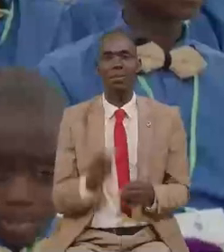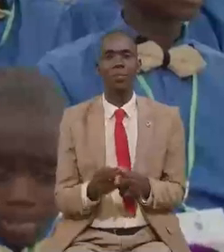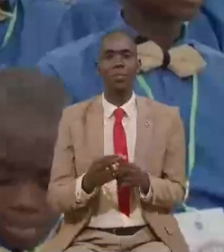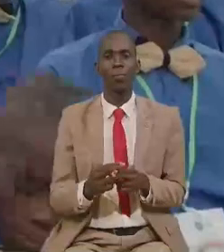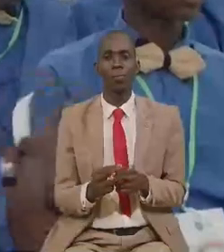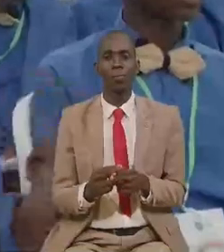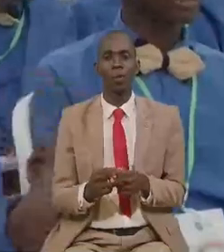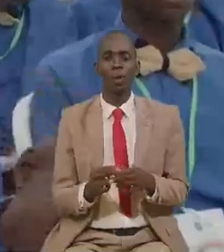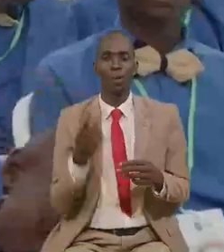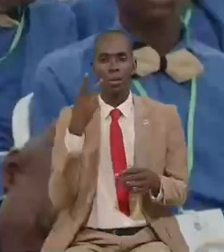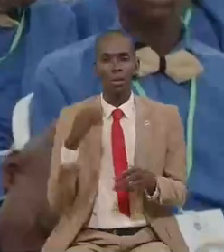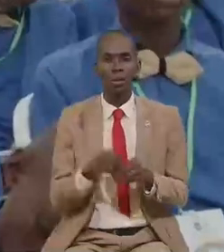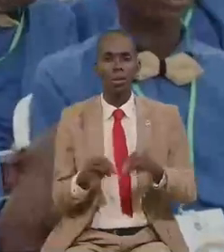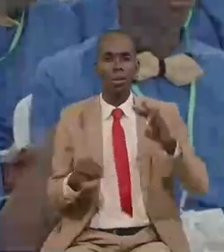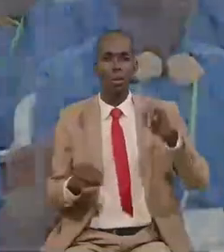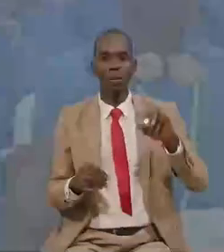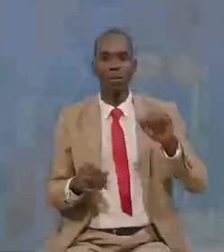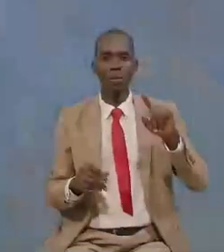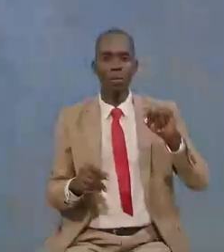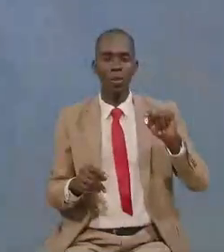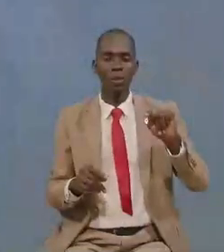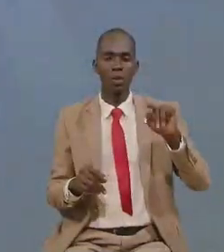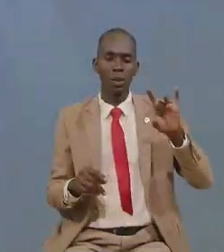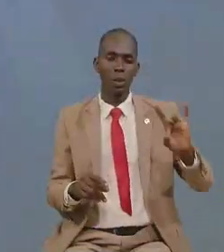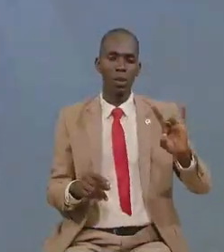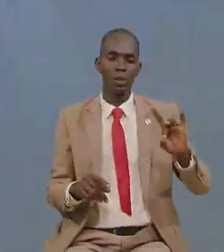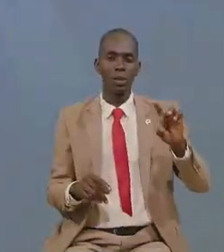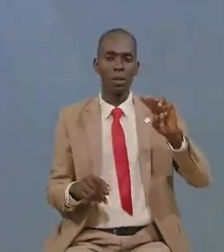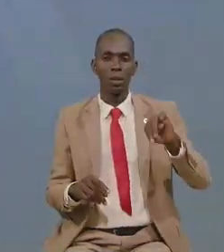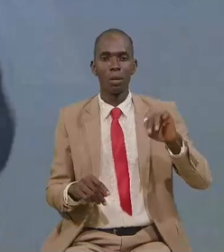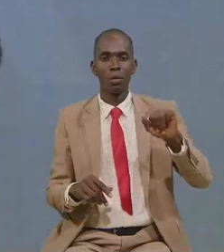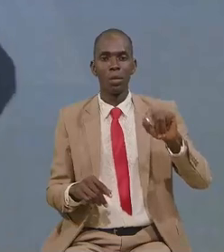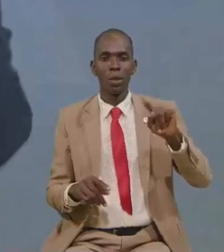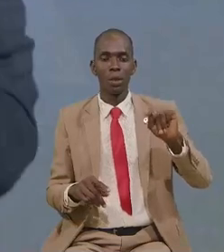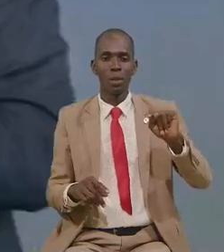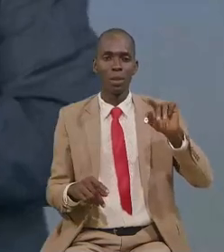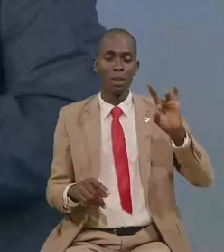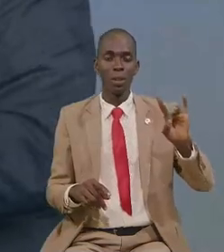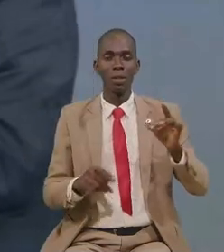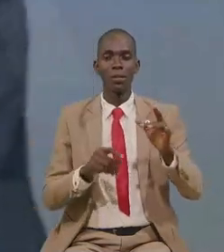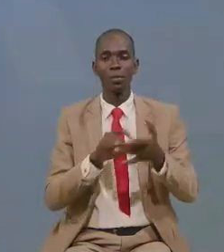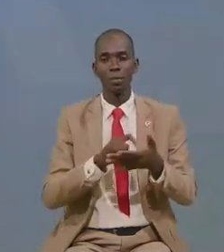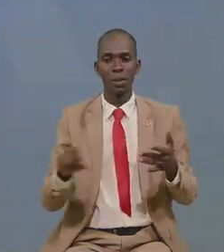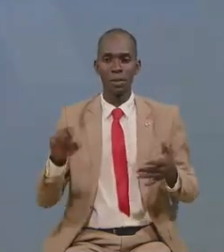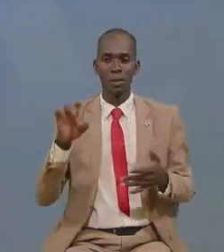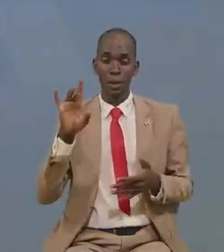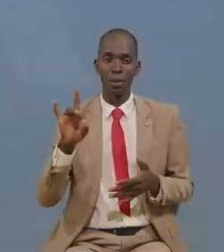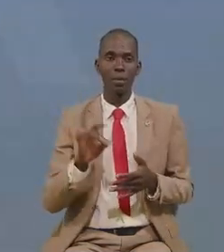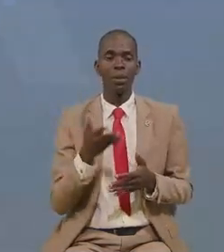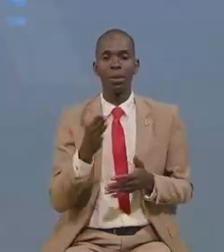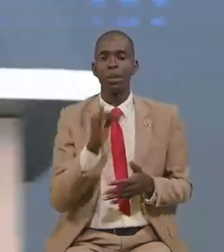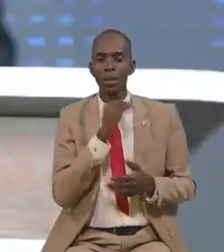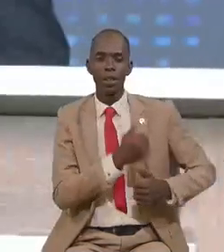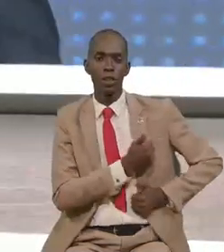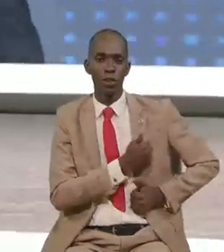Matthieu chapitre 8, verset 8. Matthieu 8, verset 8. Le centenier